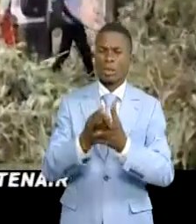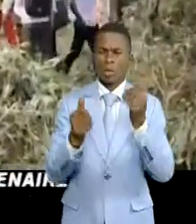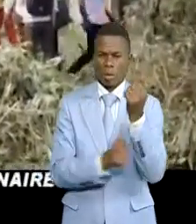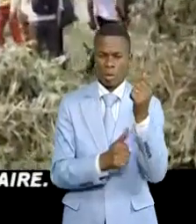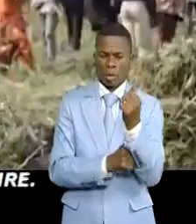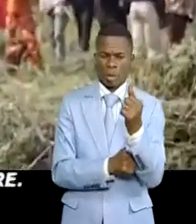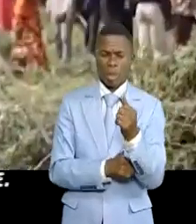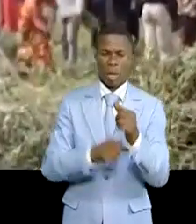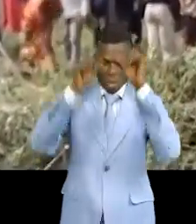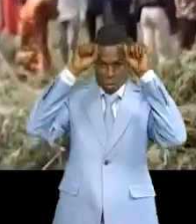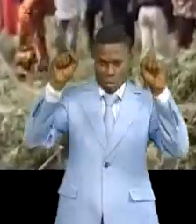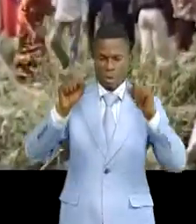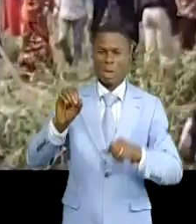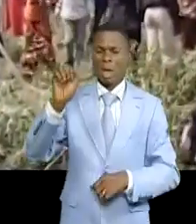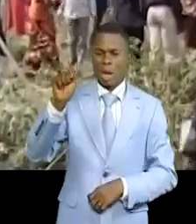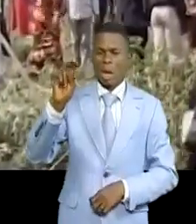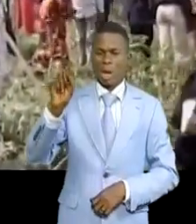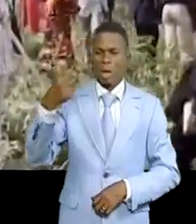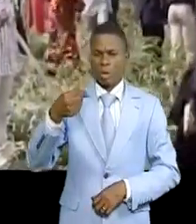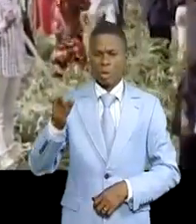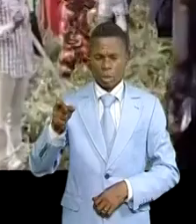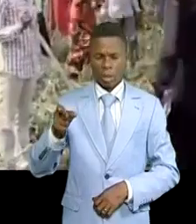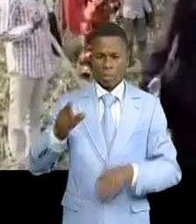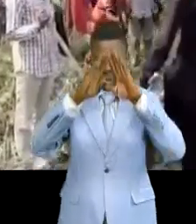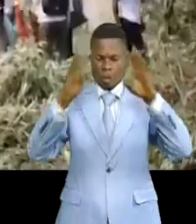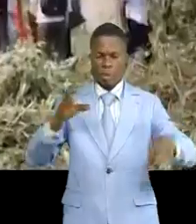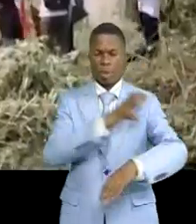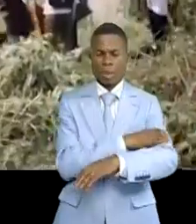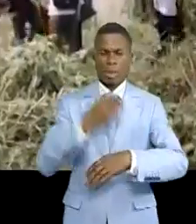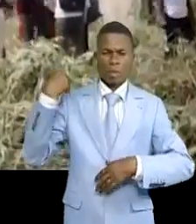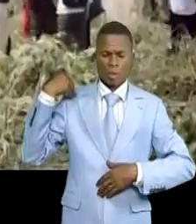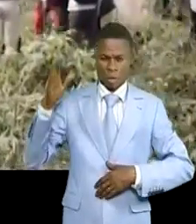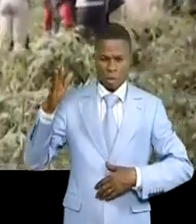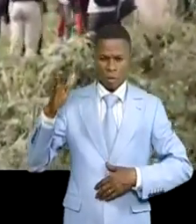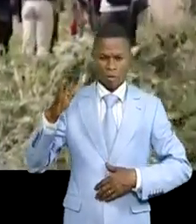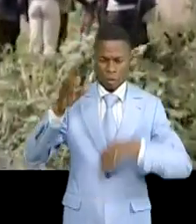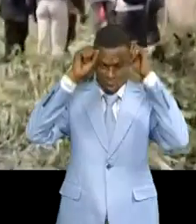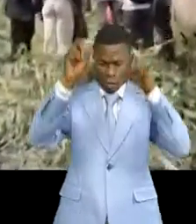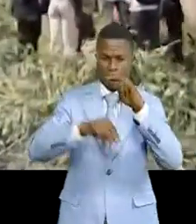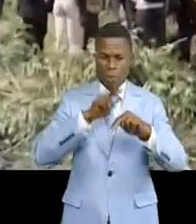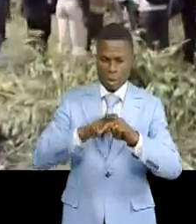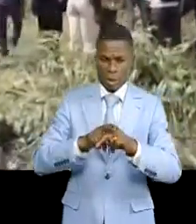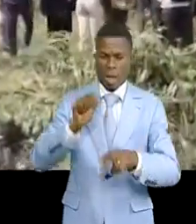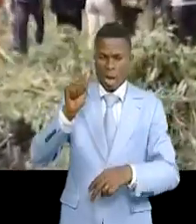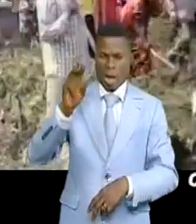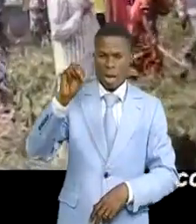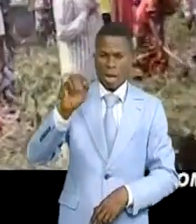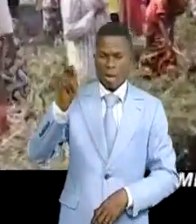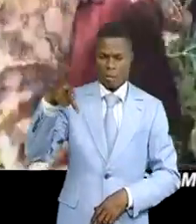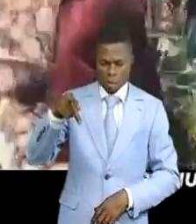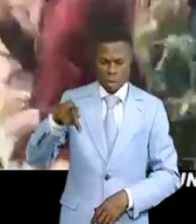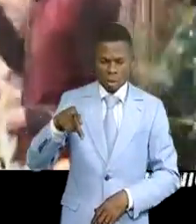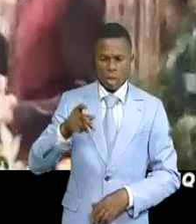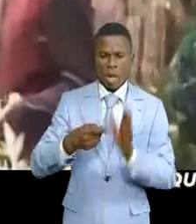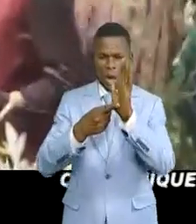Benjamin Kabamba, l'un des membres de la maison civile du chef de l'État, alors que président national de la MIP-RDC, donne ici